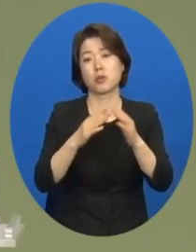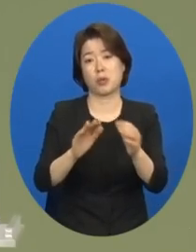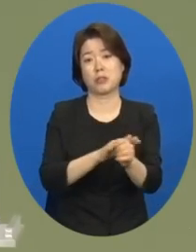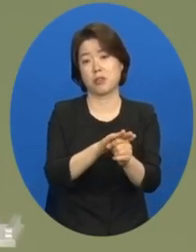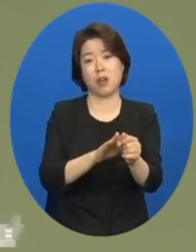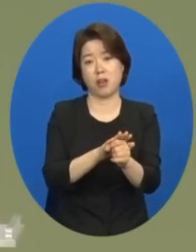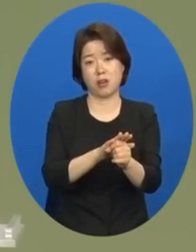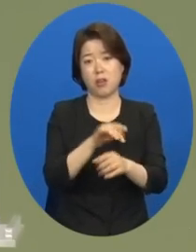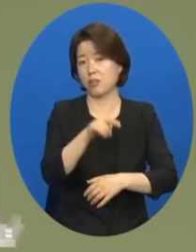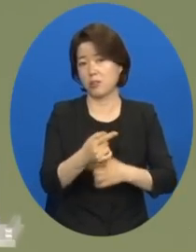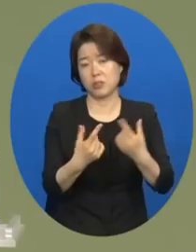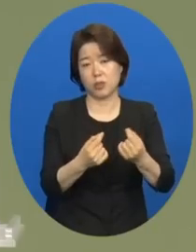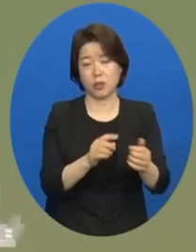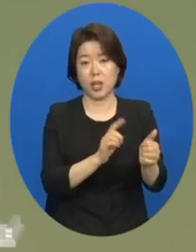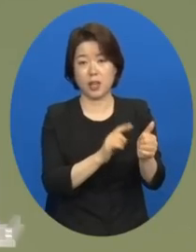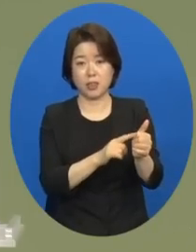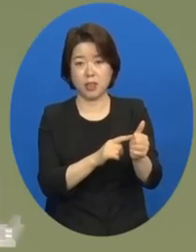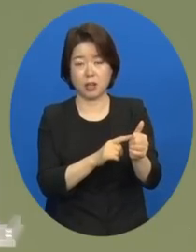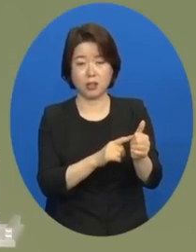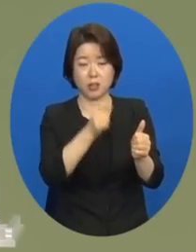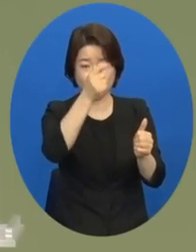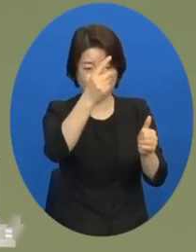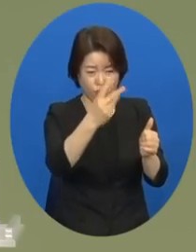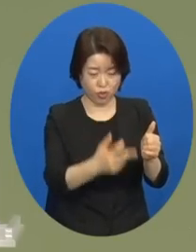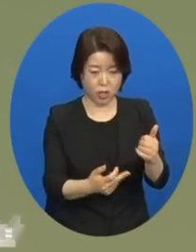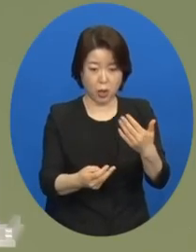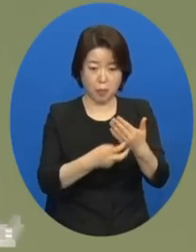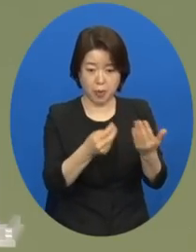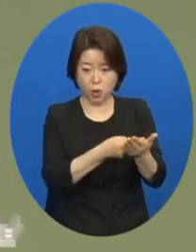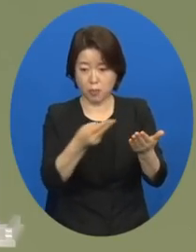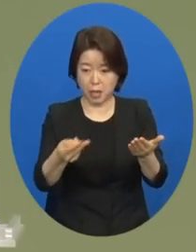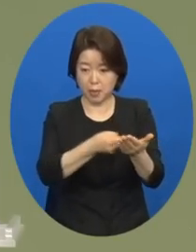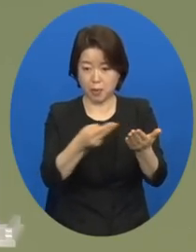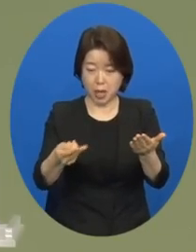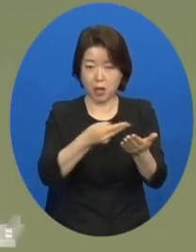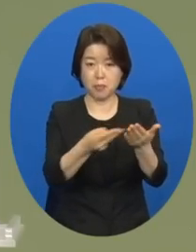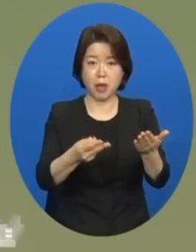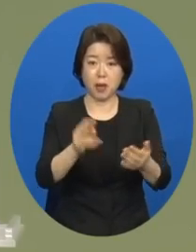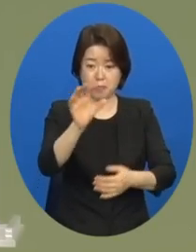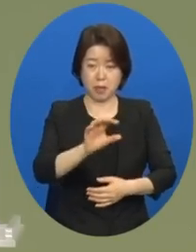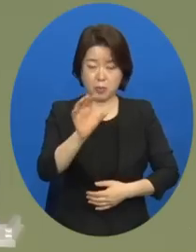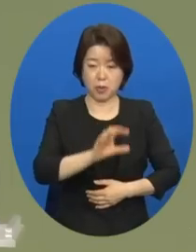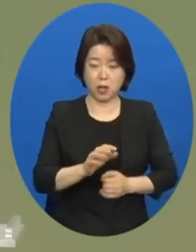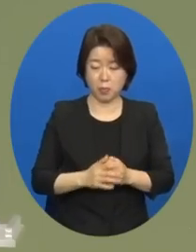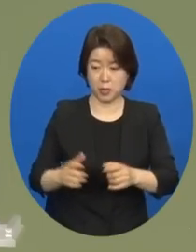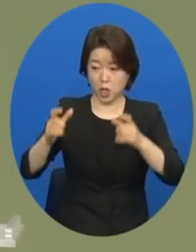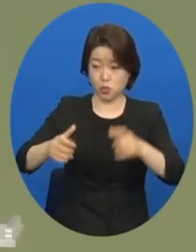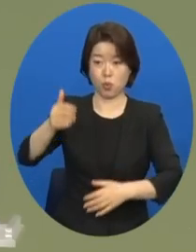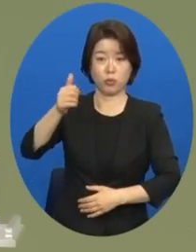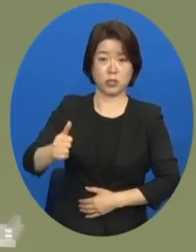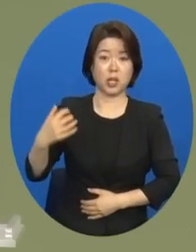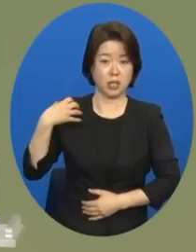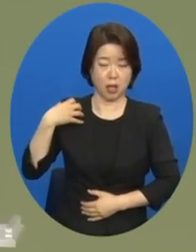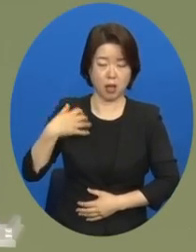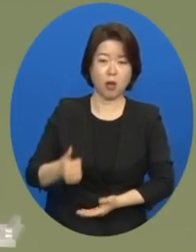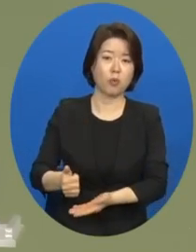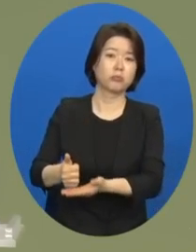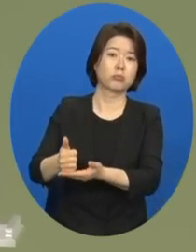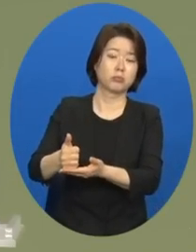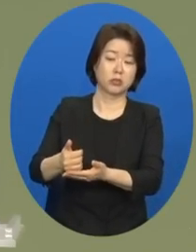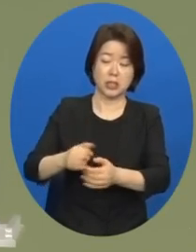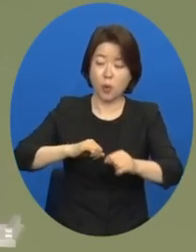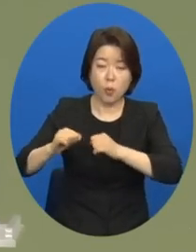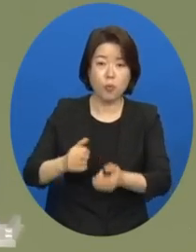이렇게 남편이 17번을 입퇴원을 반복하고 있는데 또 목자를 하시면서 섬기고 계세요